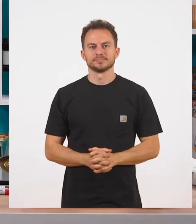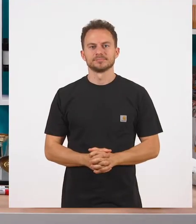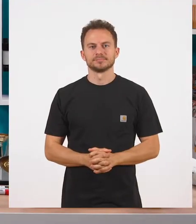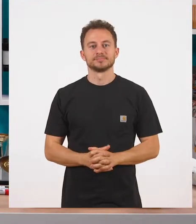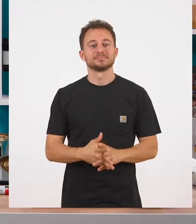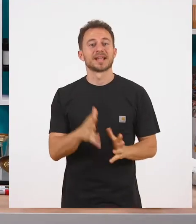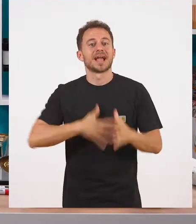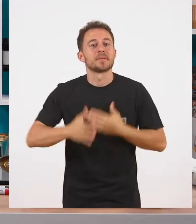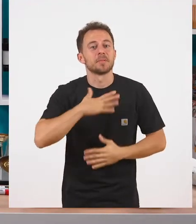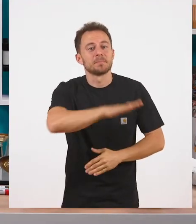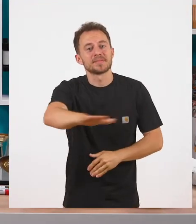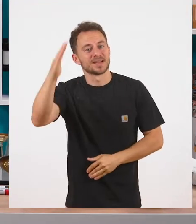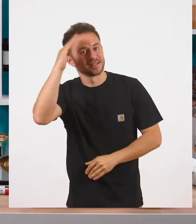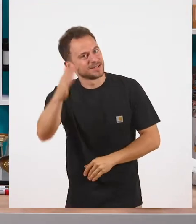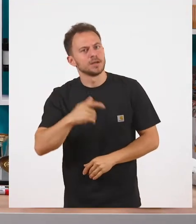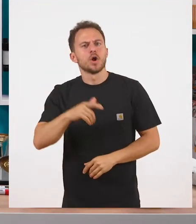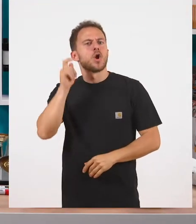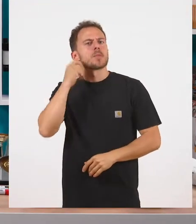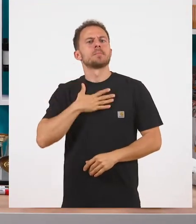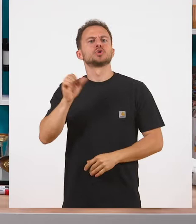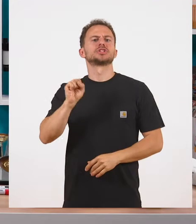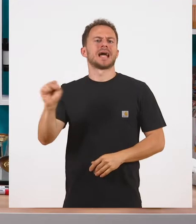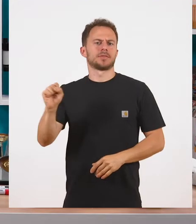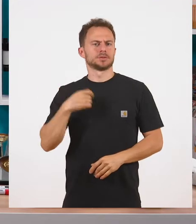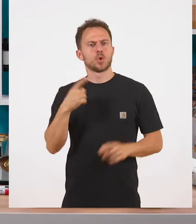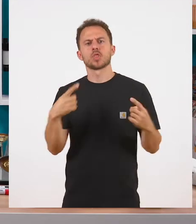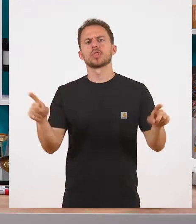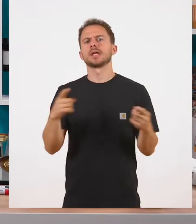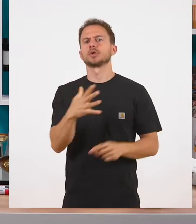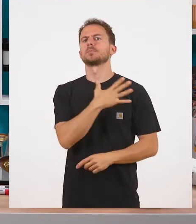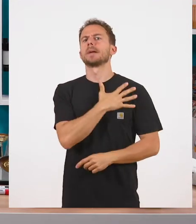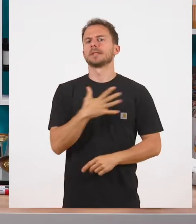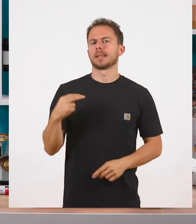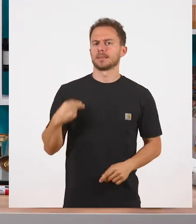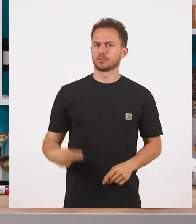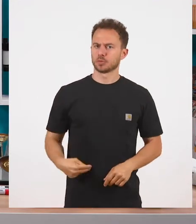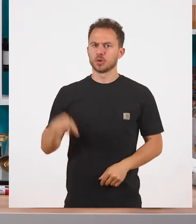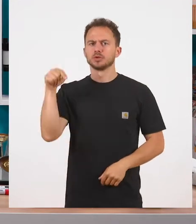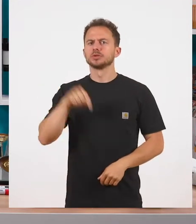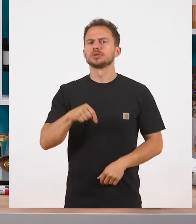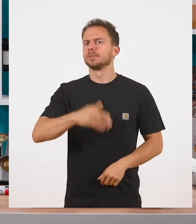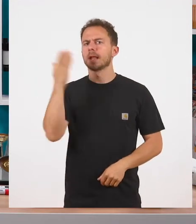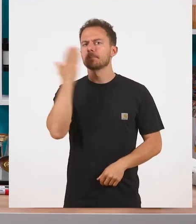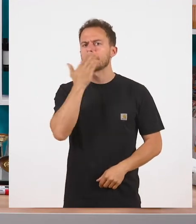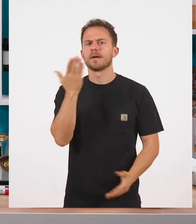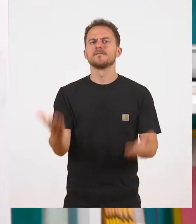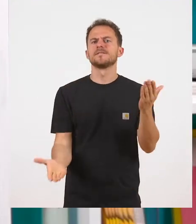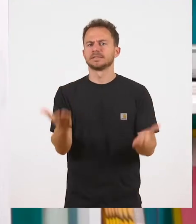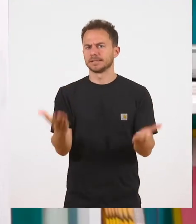Αγαπητά μου παιδιά, καλημέρα. Ονομάζομαι Διακουμάκο Στάθη, είμαι δάσκαλο τη 5η Δημοτικού και σήμερα θα είμαστε μαζί για το μάθημα τη